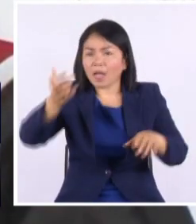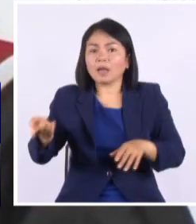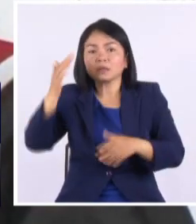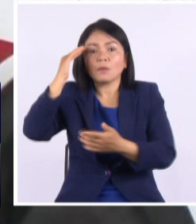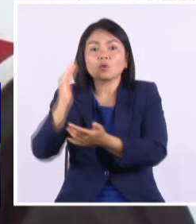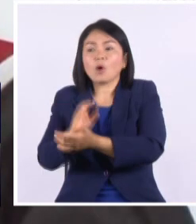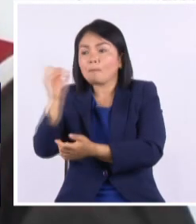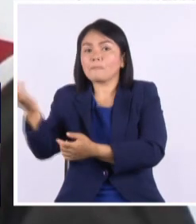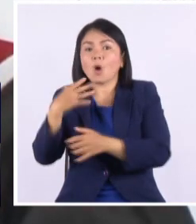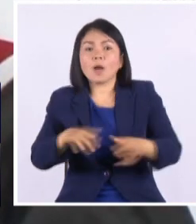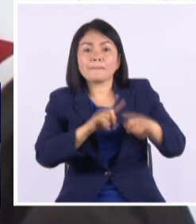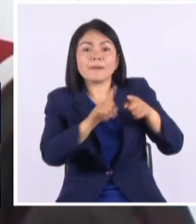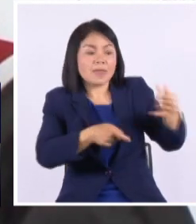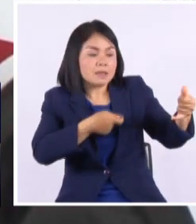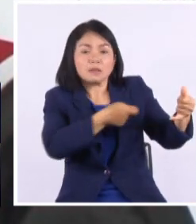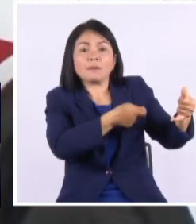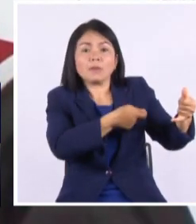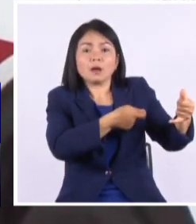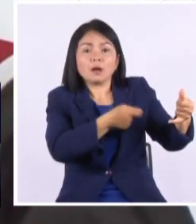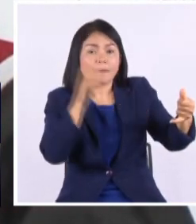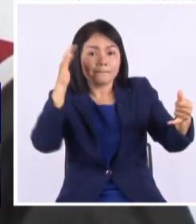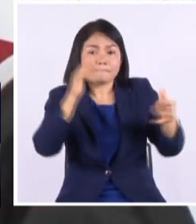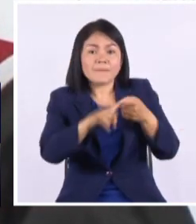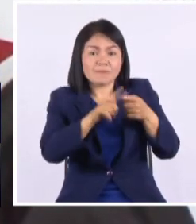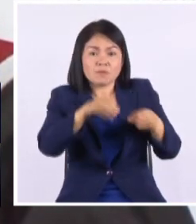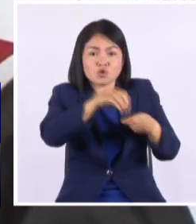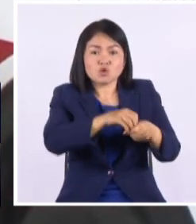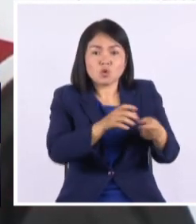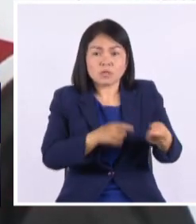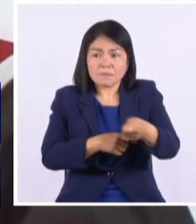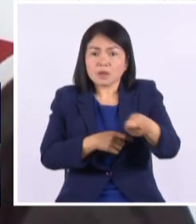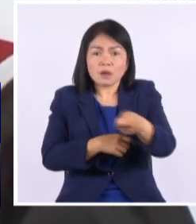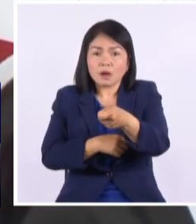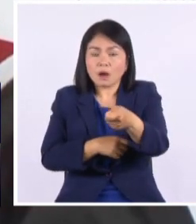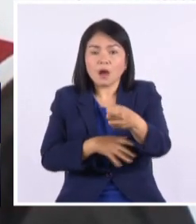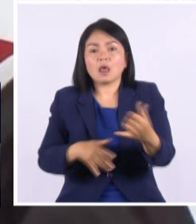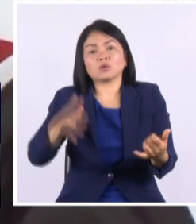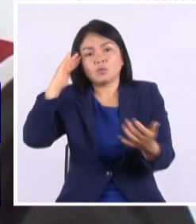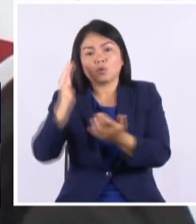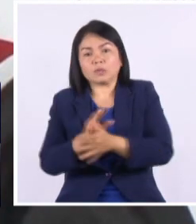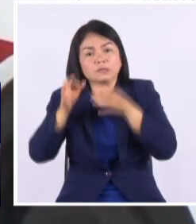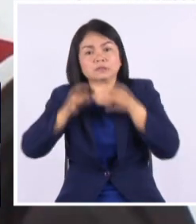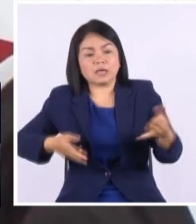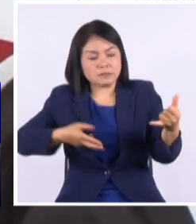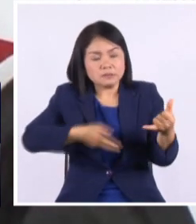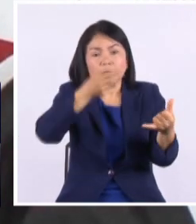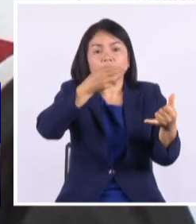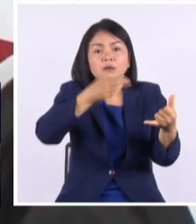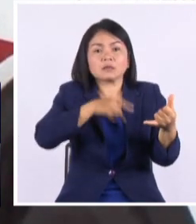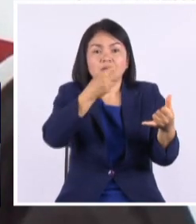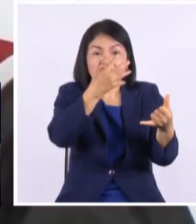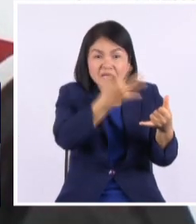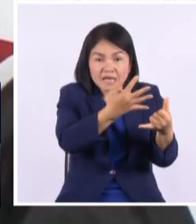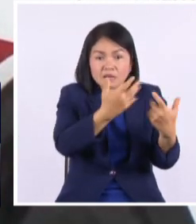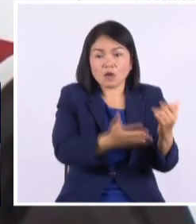เธอมีมีแต่มือและกำลังทำร้ายผู้หญิงคนนั้นครับเด็กสาวที่ถูกยิงนั้นถูกนำตัวส่งโรงพยาบาลก่อนที่จะเสียชีวิตในที่สุด